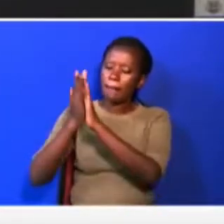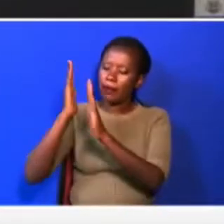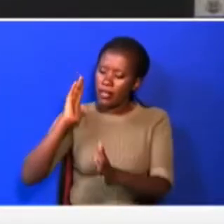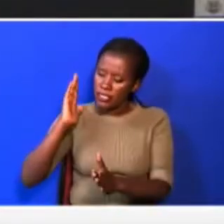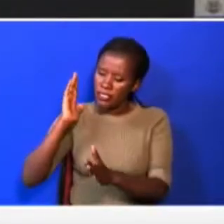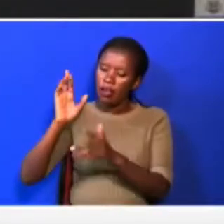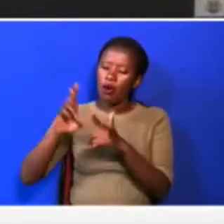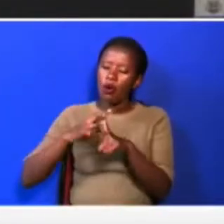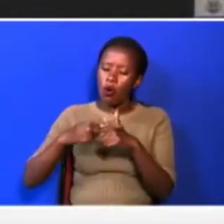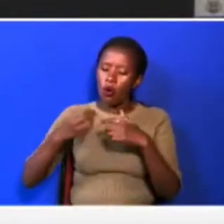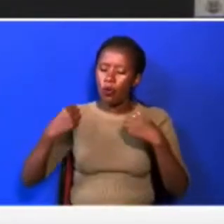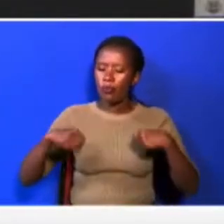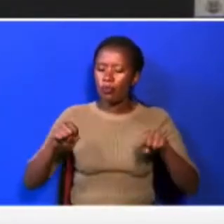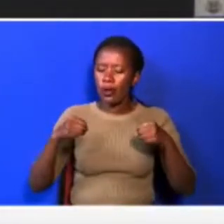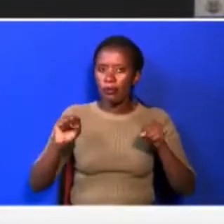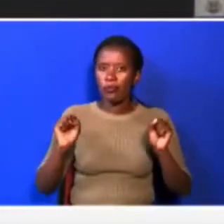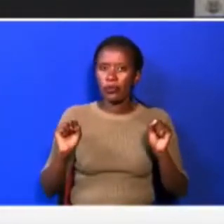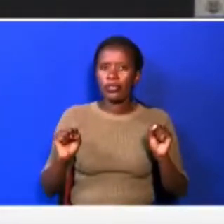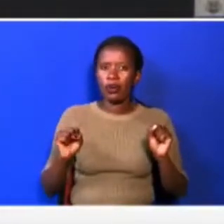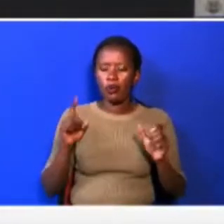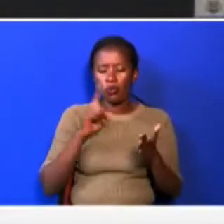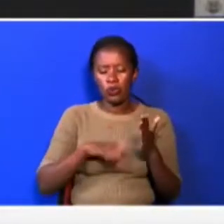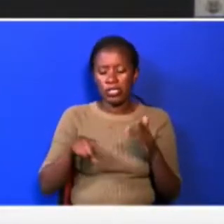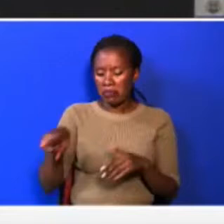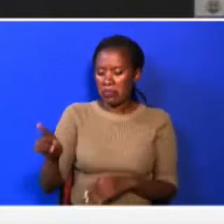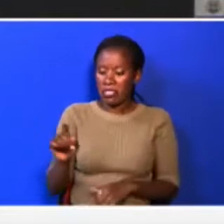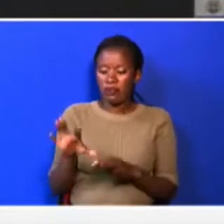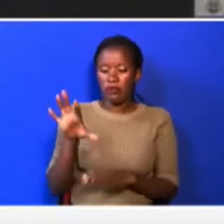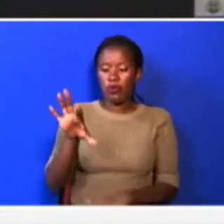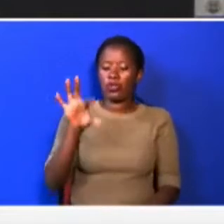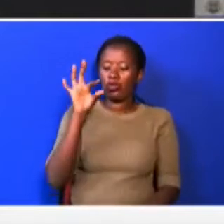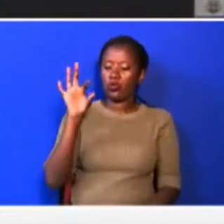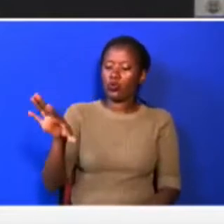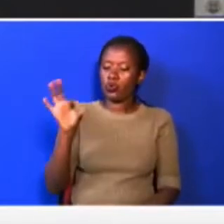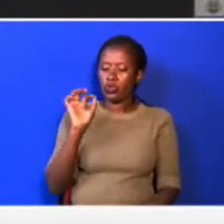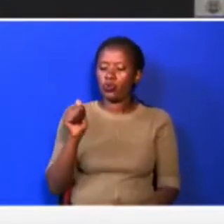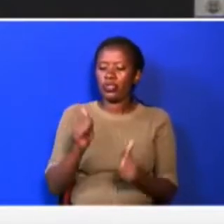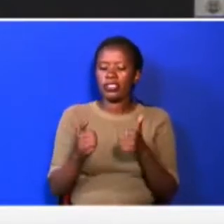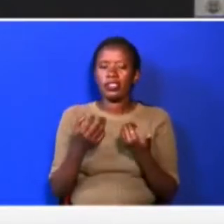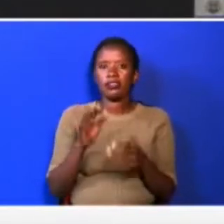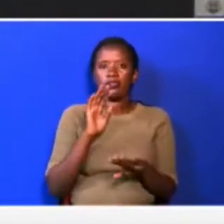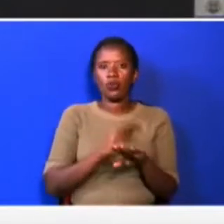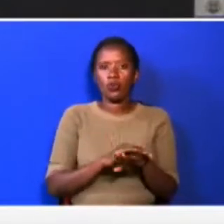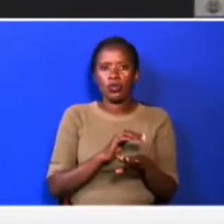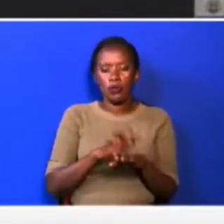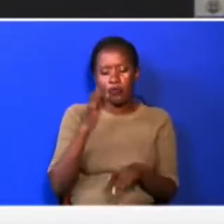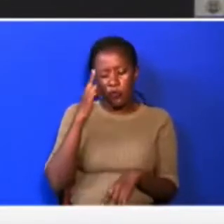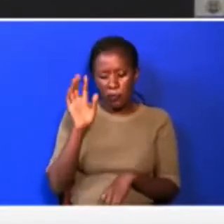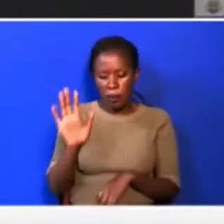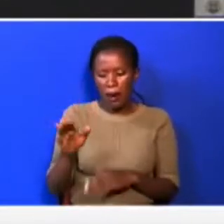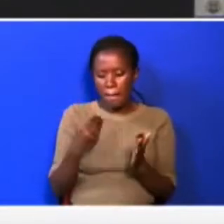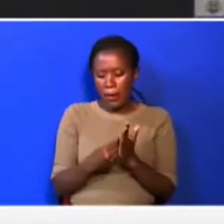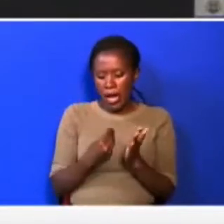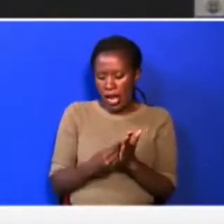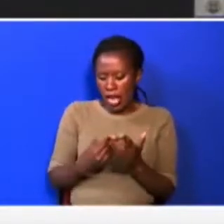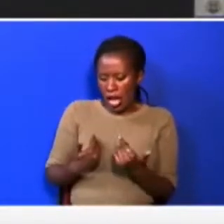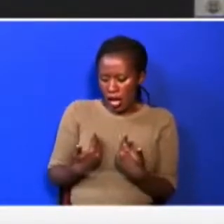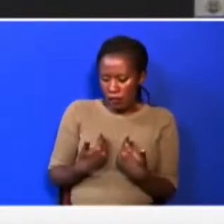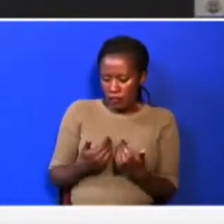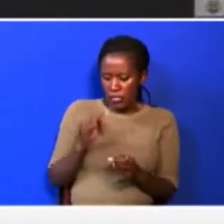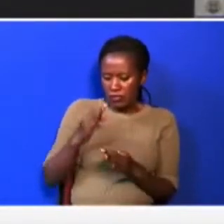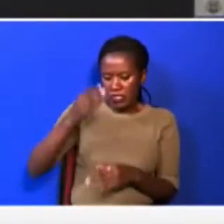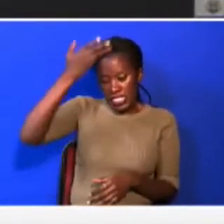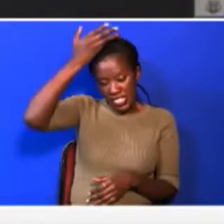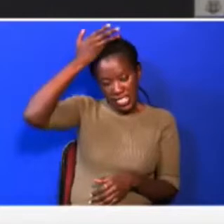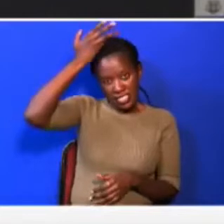bodaboda, whatever amechoose na ile inafaa ile pesa anaye, hata kama ni taxi, hata